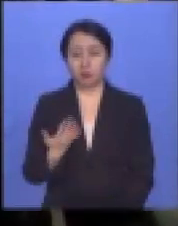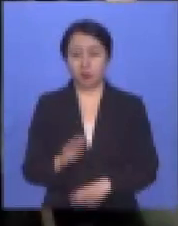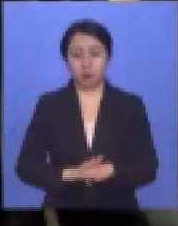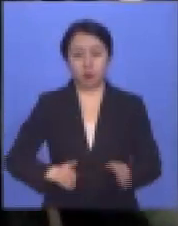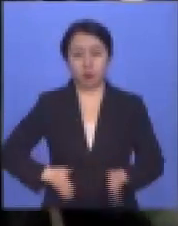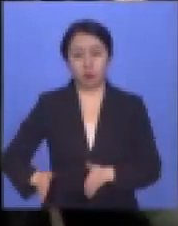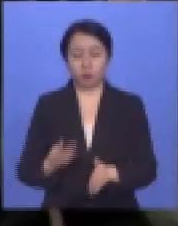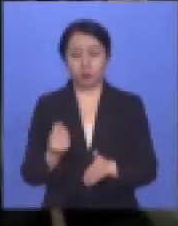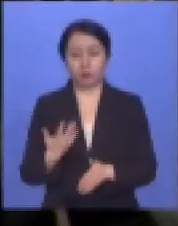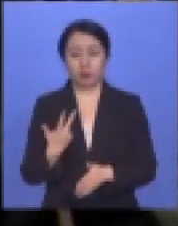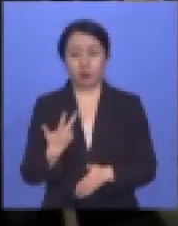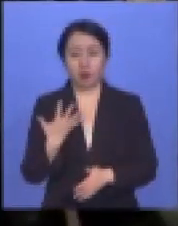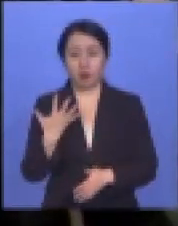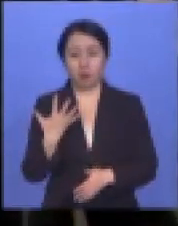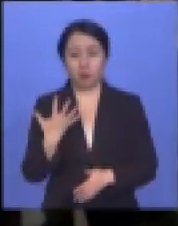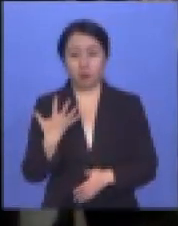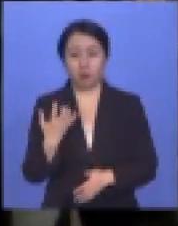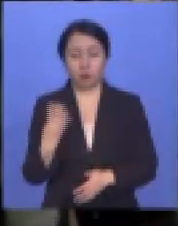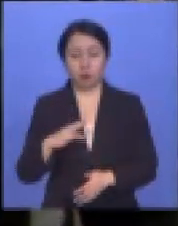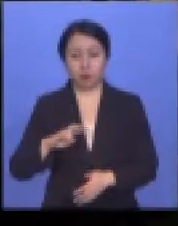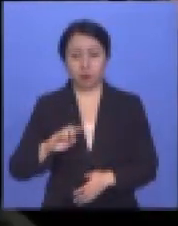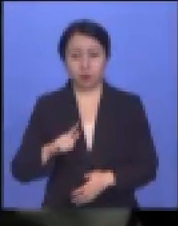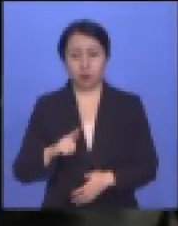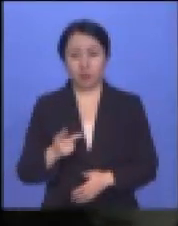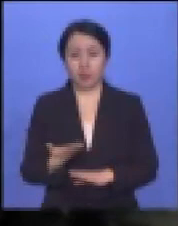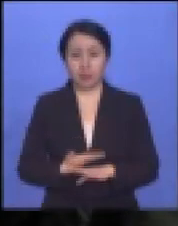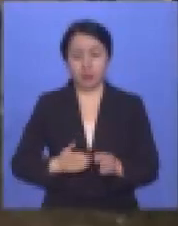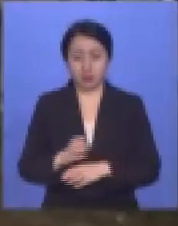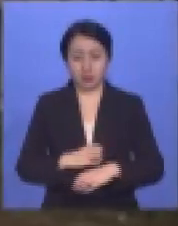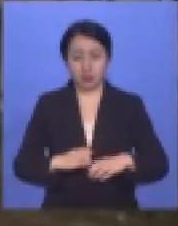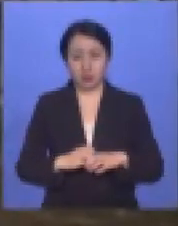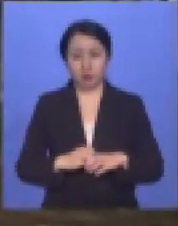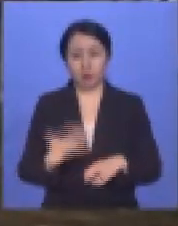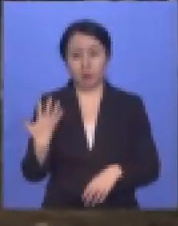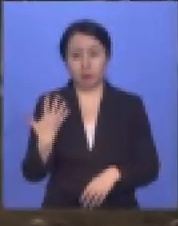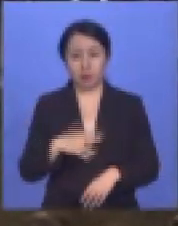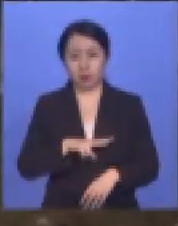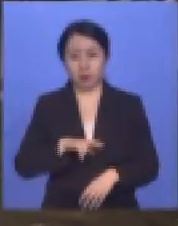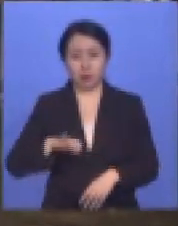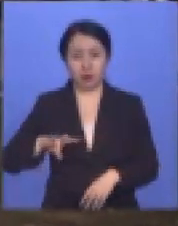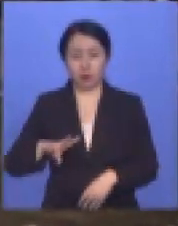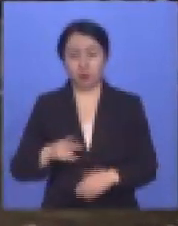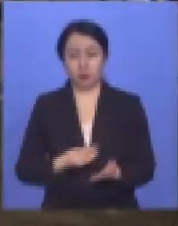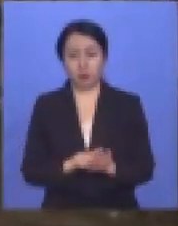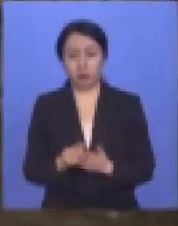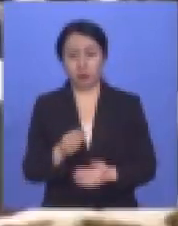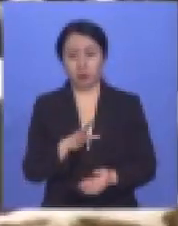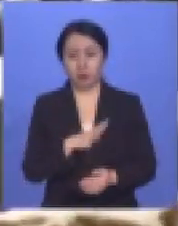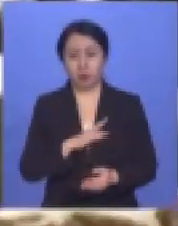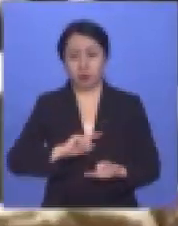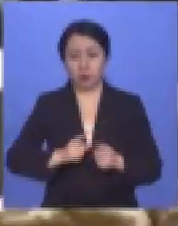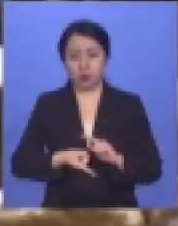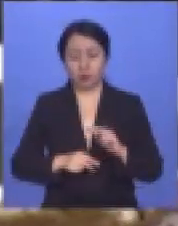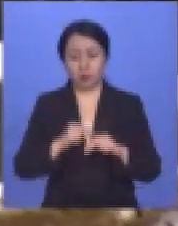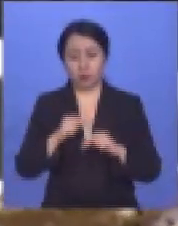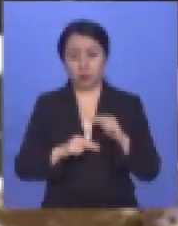Жолдың бюджеті 540. Сосын бізде дренажный система бар. Дренажный система 50 миллион болды. Ол бірақ корректировка етіп қалды. Корректировкадан қазір